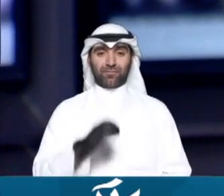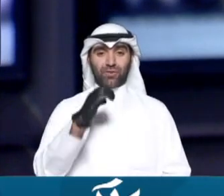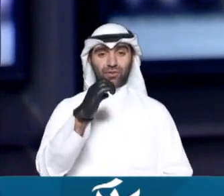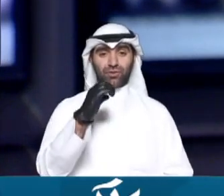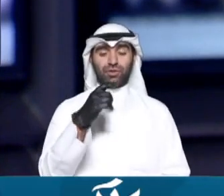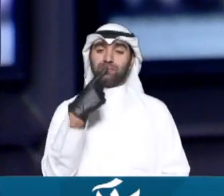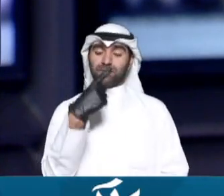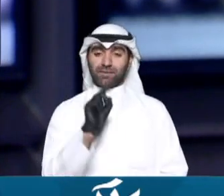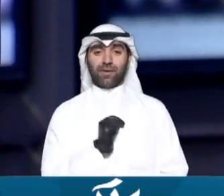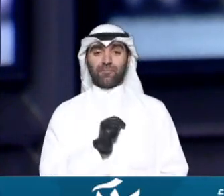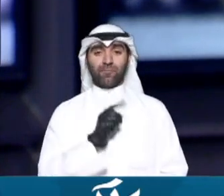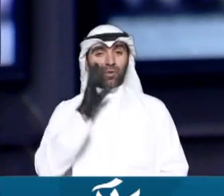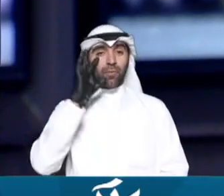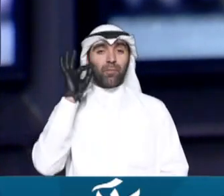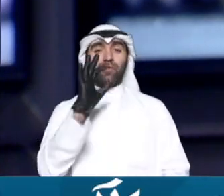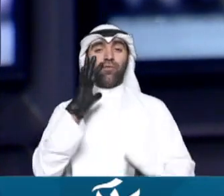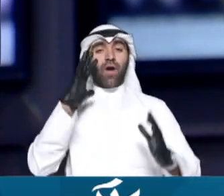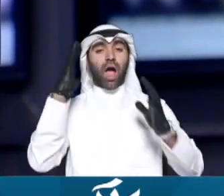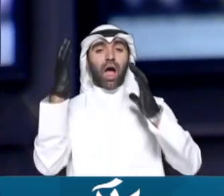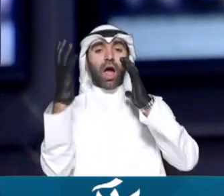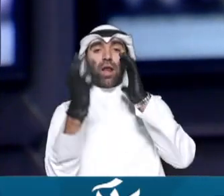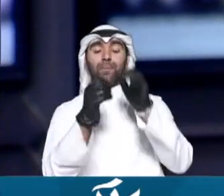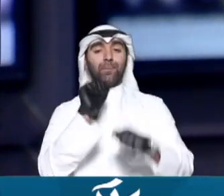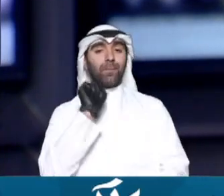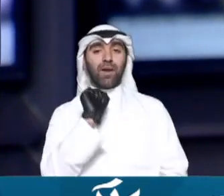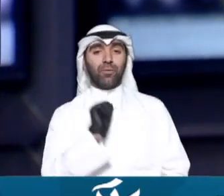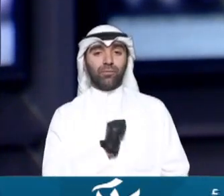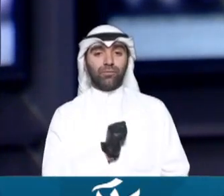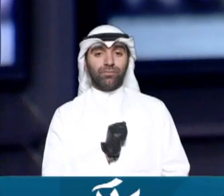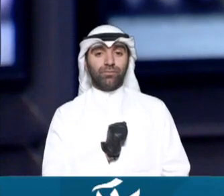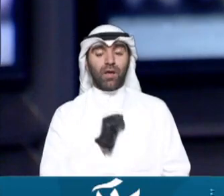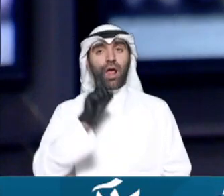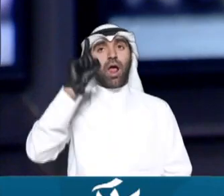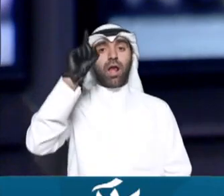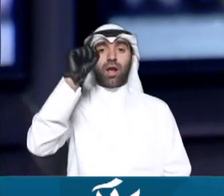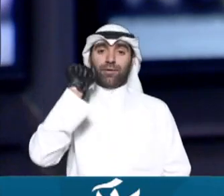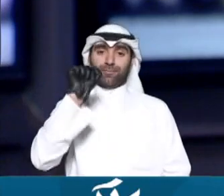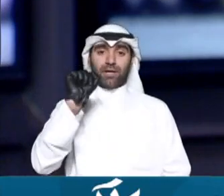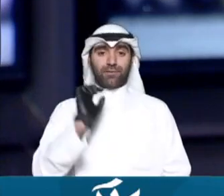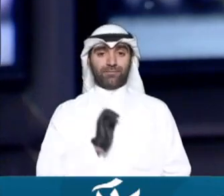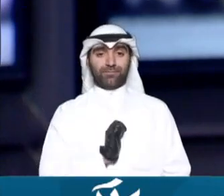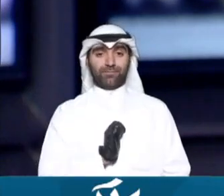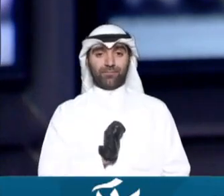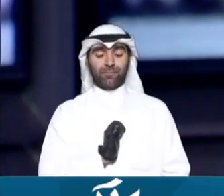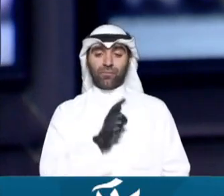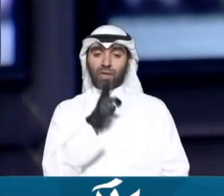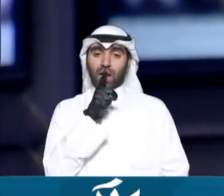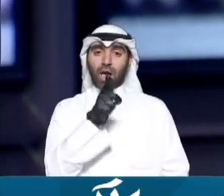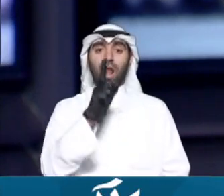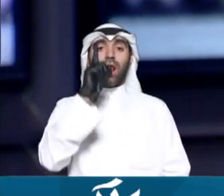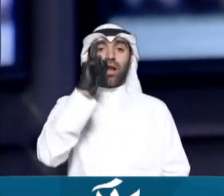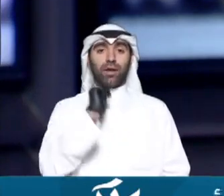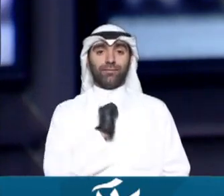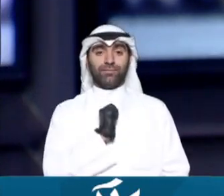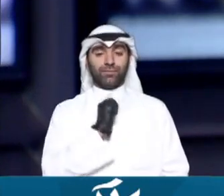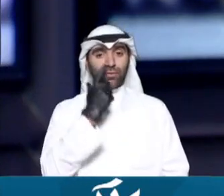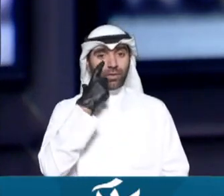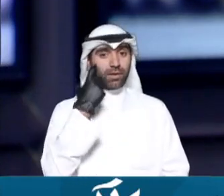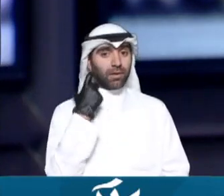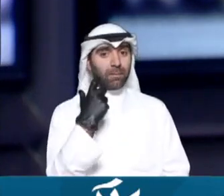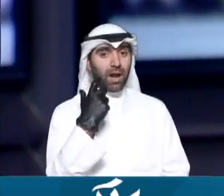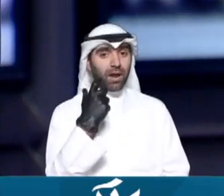والإنسان أفسد فيها كثير. نعم. قال الله سبحانه: ولا تفسدوا في الأرض بعد